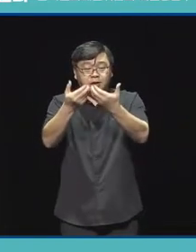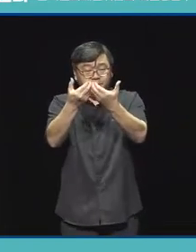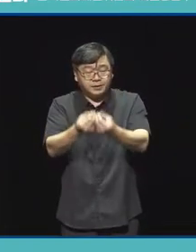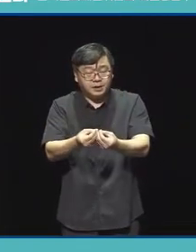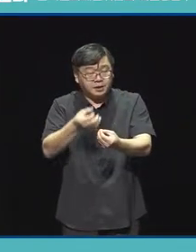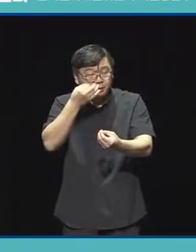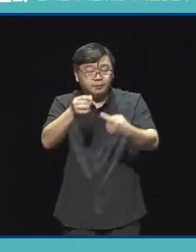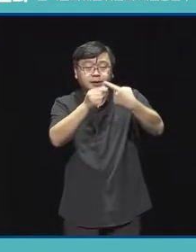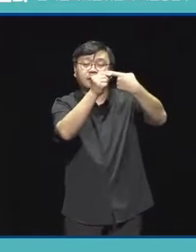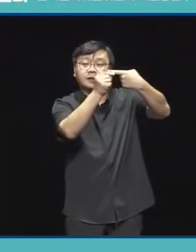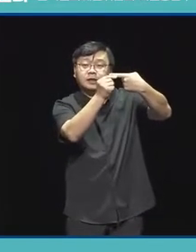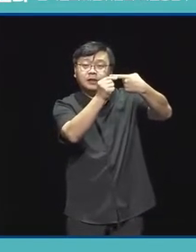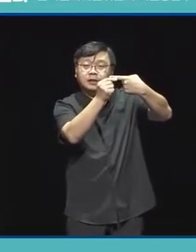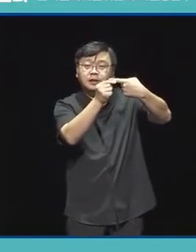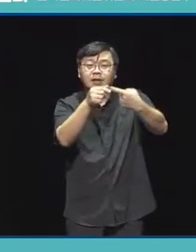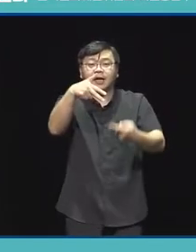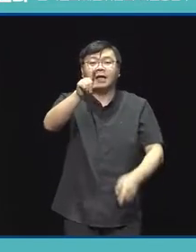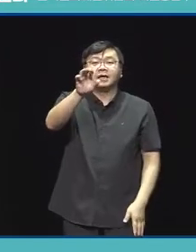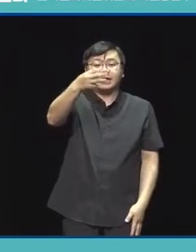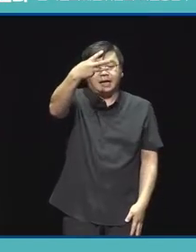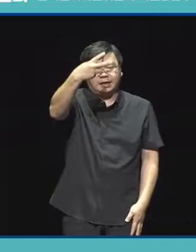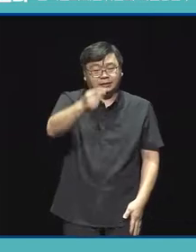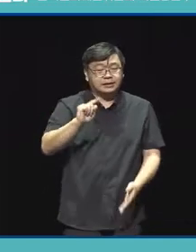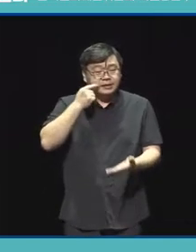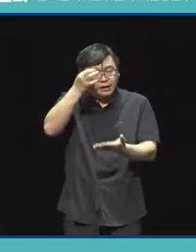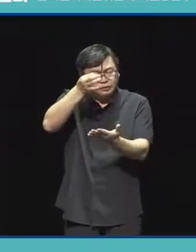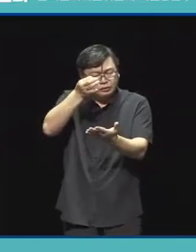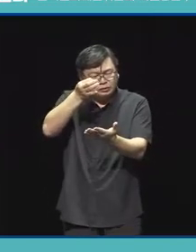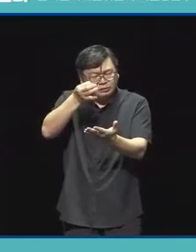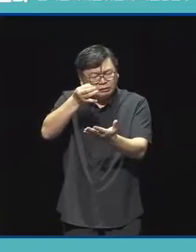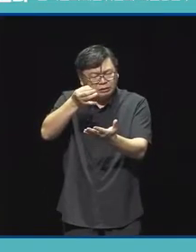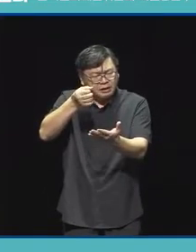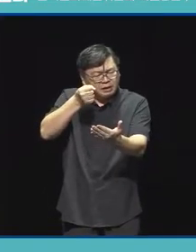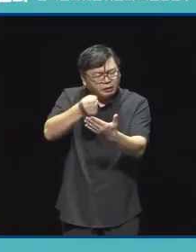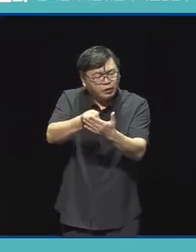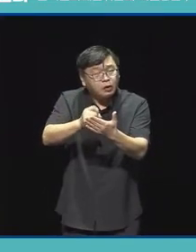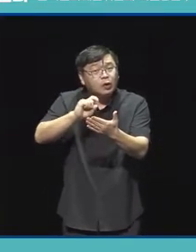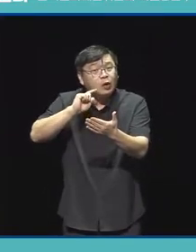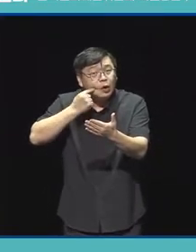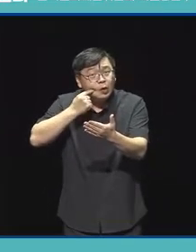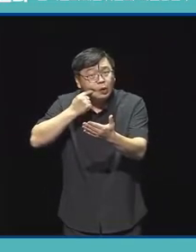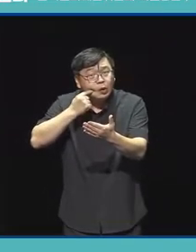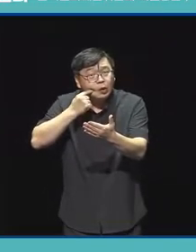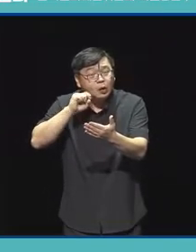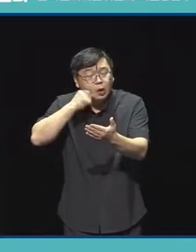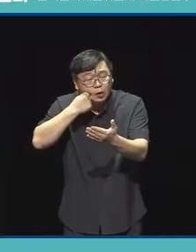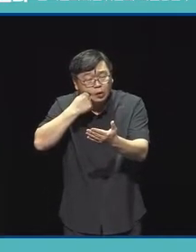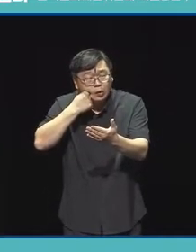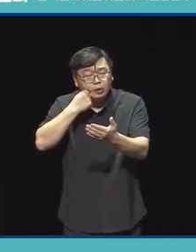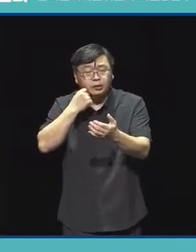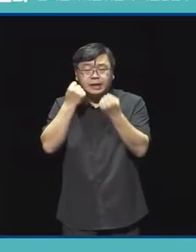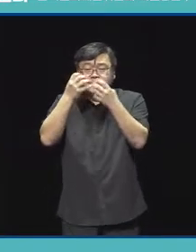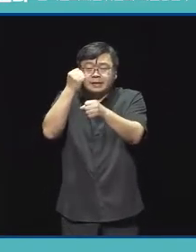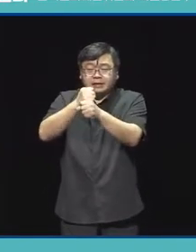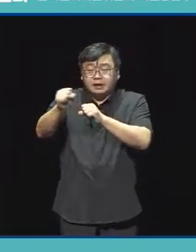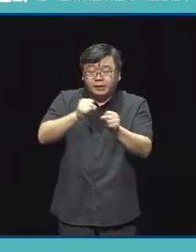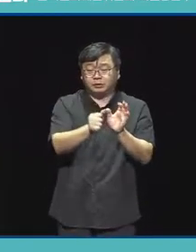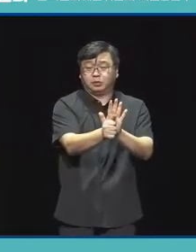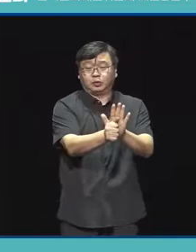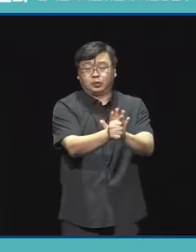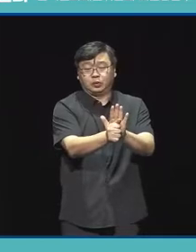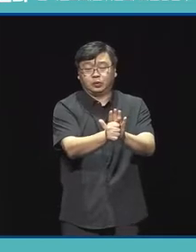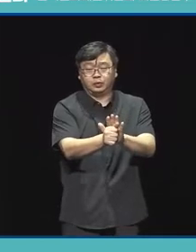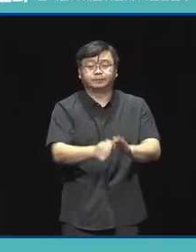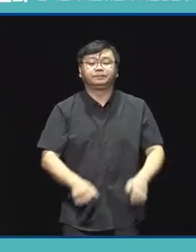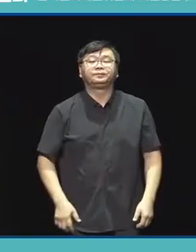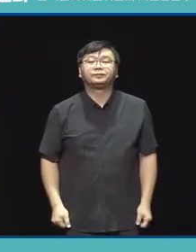보시면 장르 예술로 규정할 수 없는 창작 활동 및 현재 지원 사업 체계에 포함되기 어려운 창작 유형에 대한 지원이라고 되어